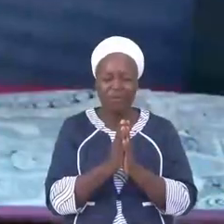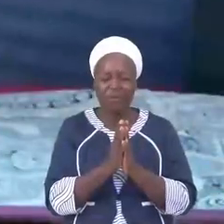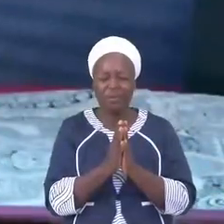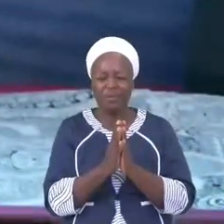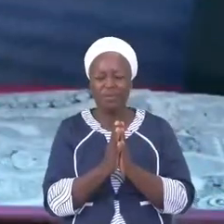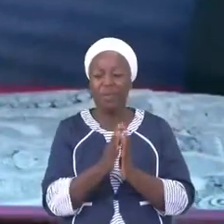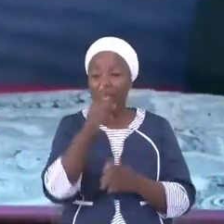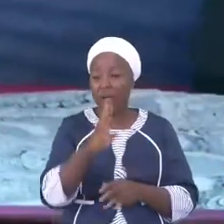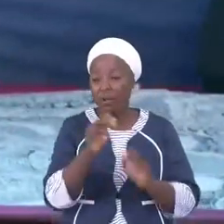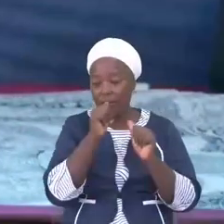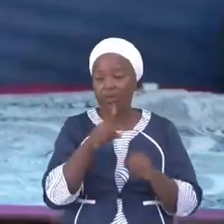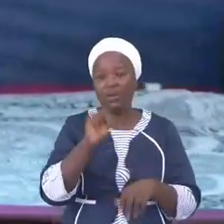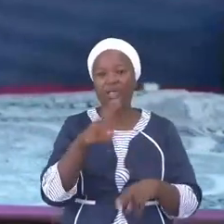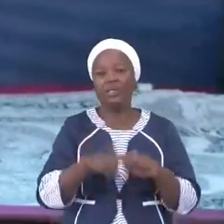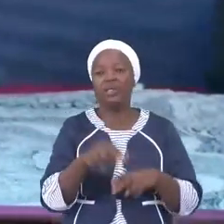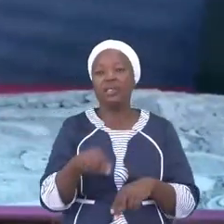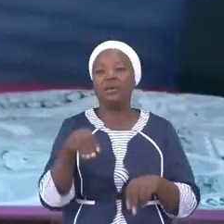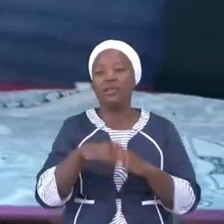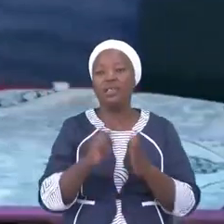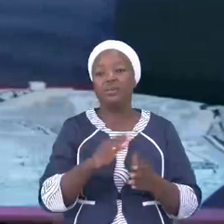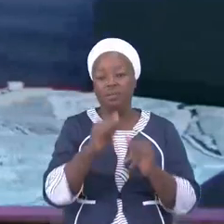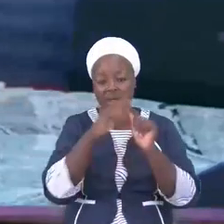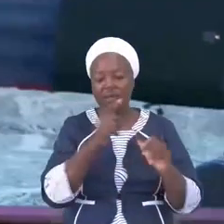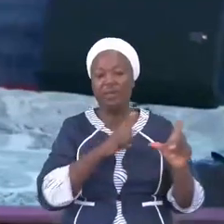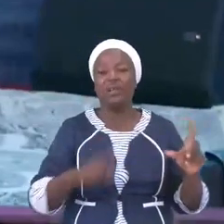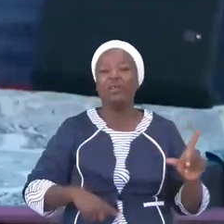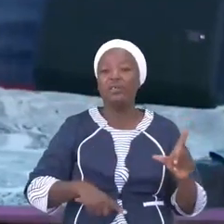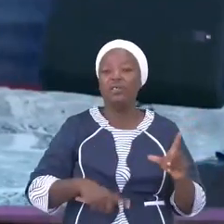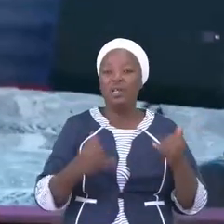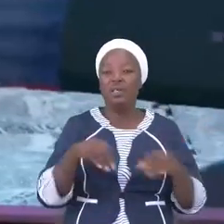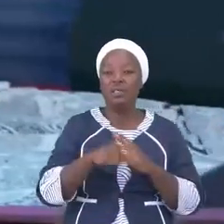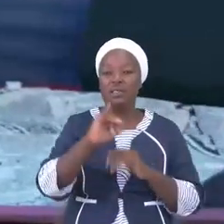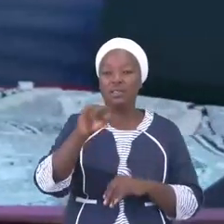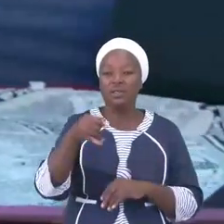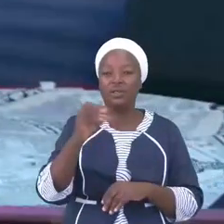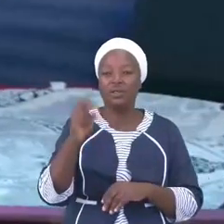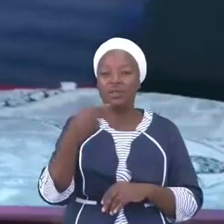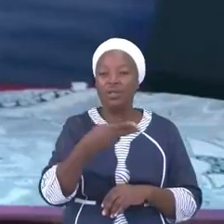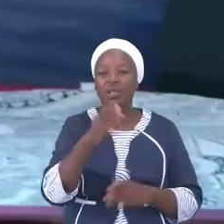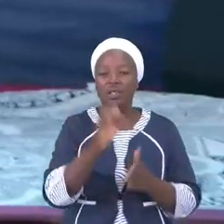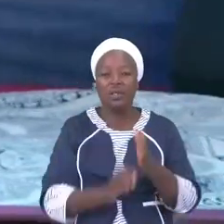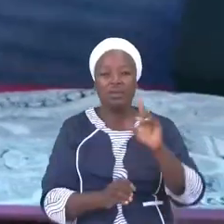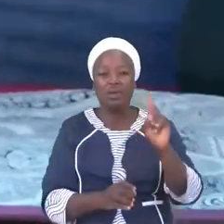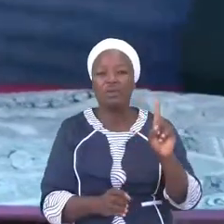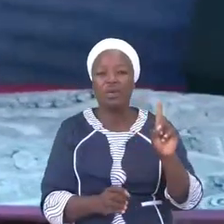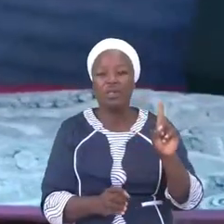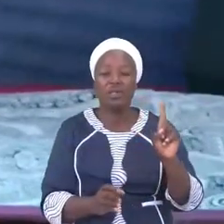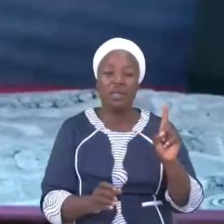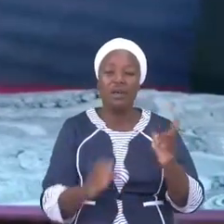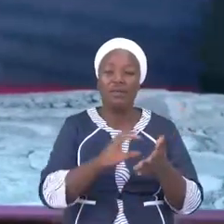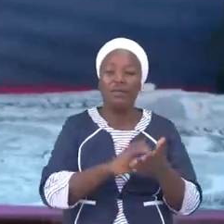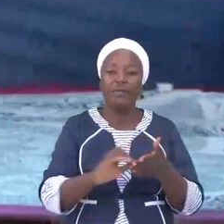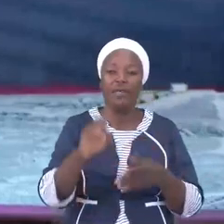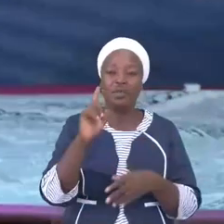Que Dieu bénisse pour vous asseoir dans les bénédictions du Seigneur. Nous sommes en Jonas chapitre 1, versets 1 et